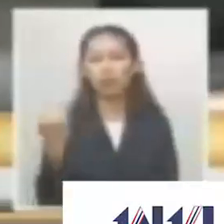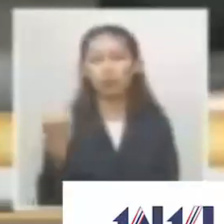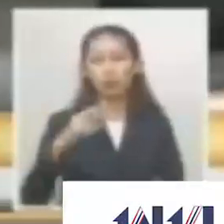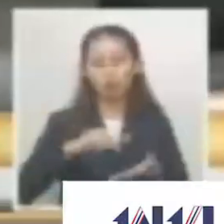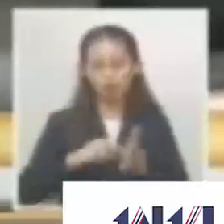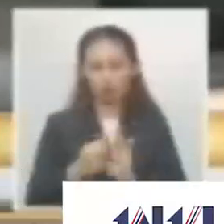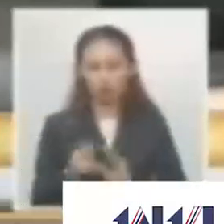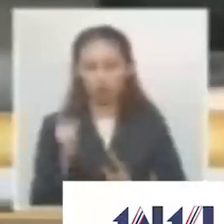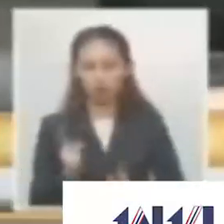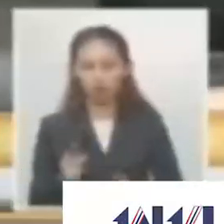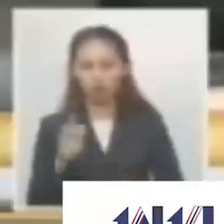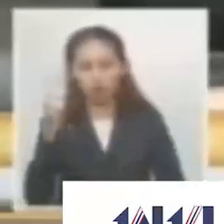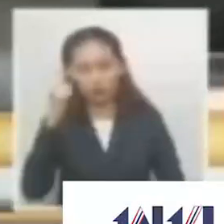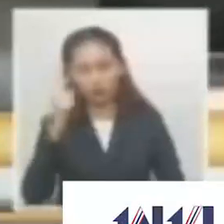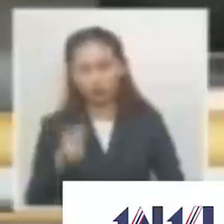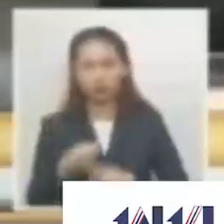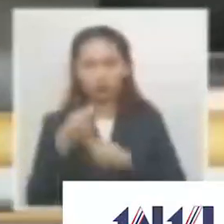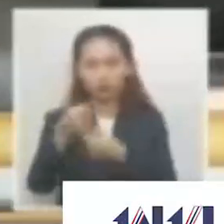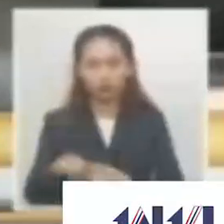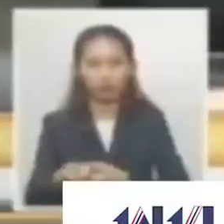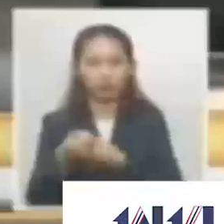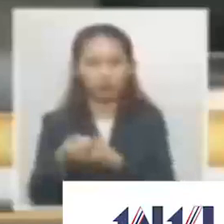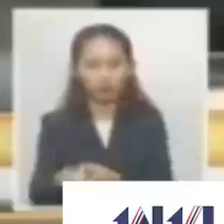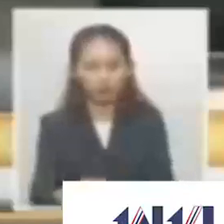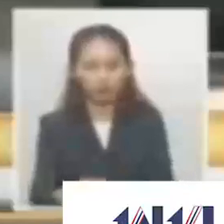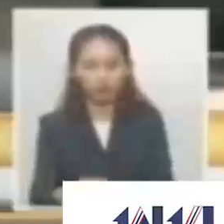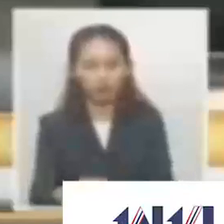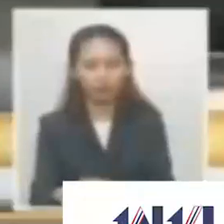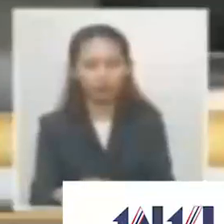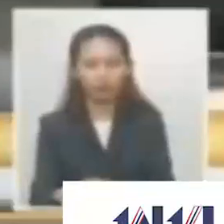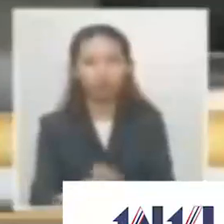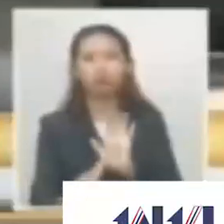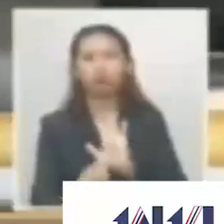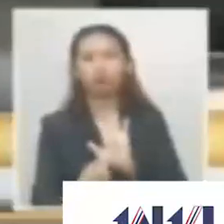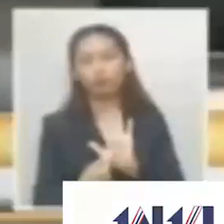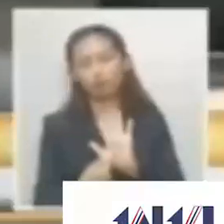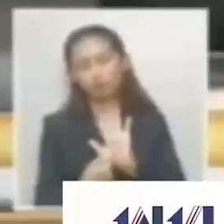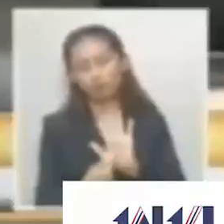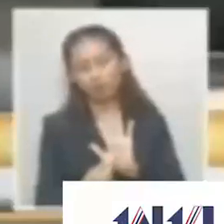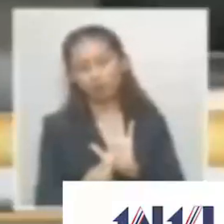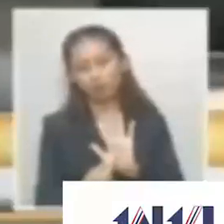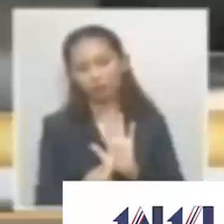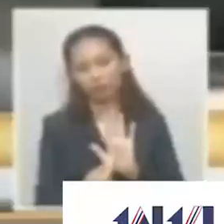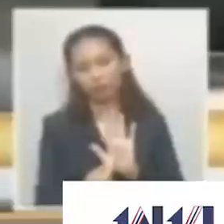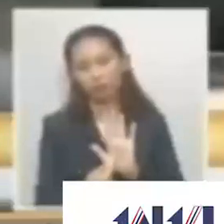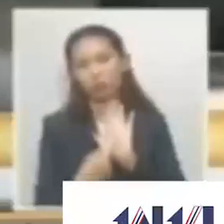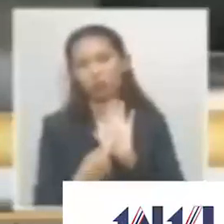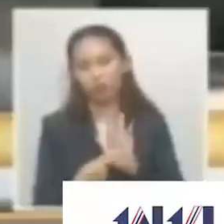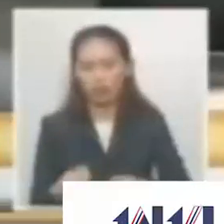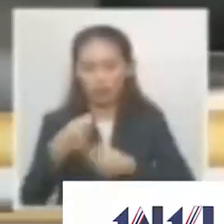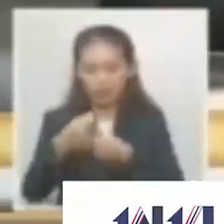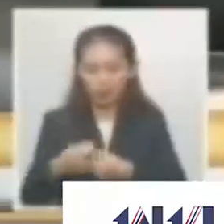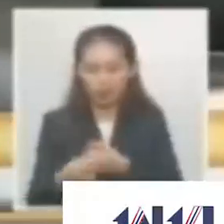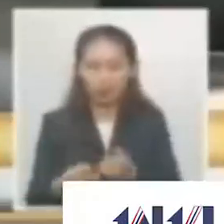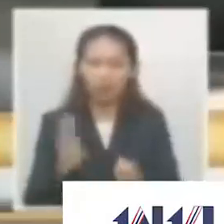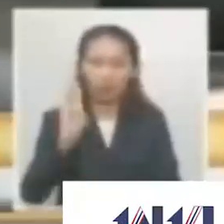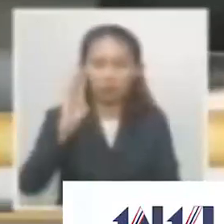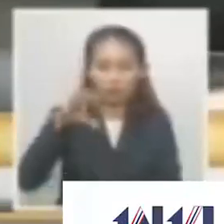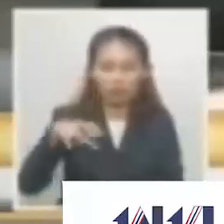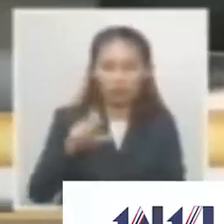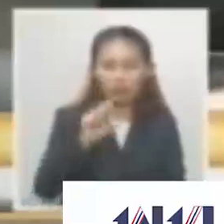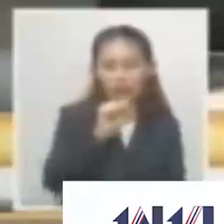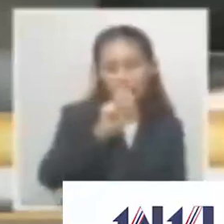ตรกรครับมีตัวอย่างชัดเจนครับกลุ่มเกษตรกรและกลุ่มผู้ค้า SME นะครับว่าทำอย่างไรให้เขา